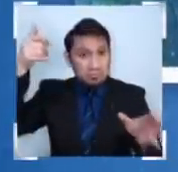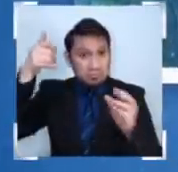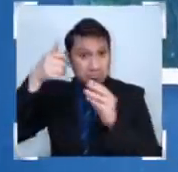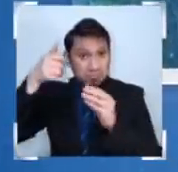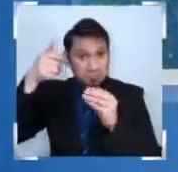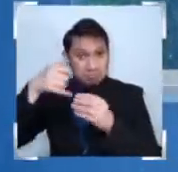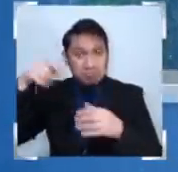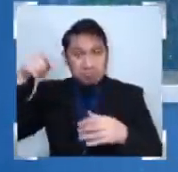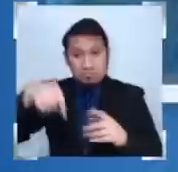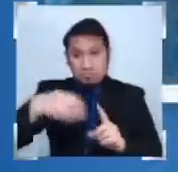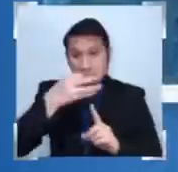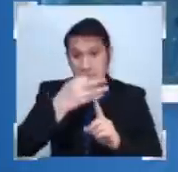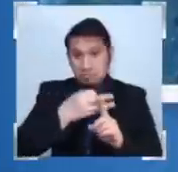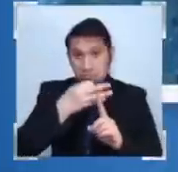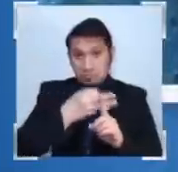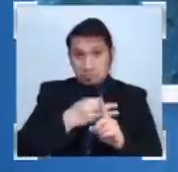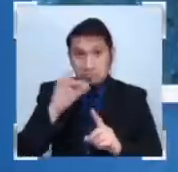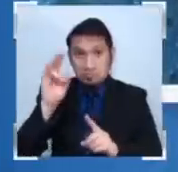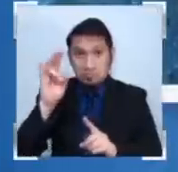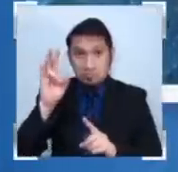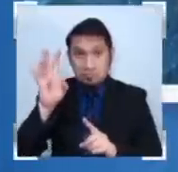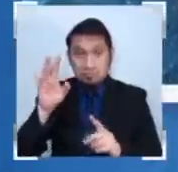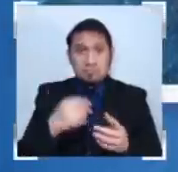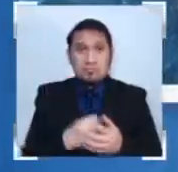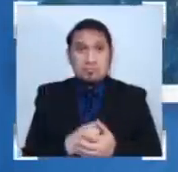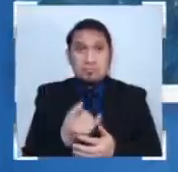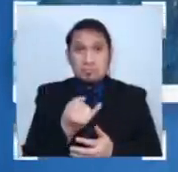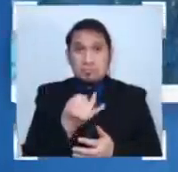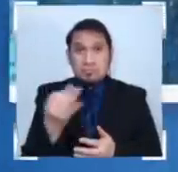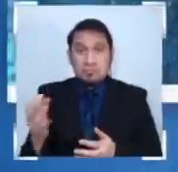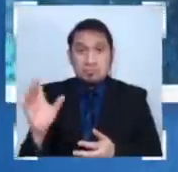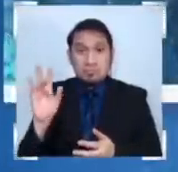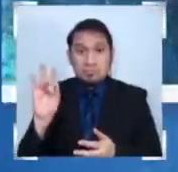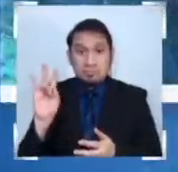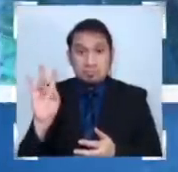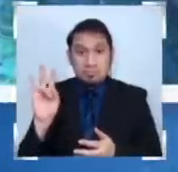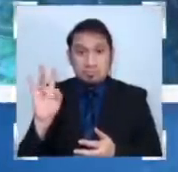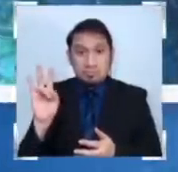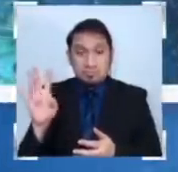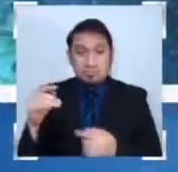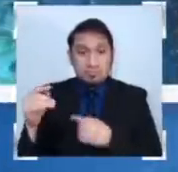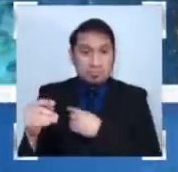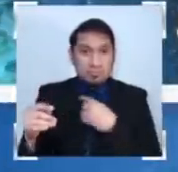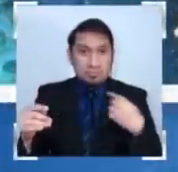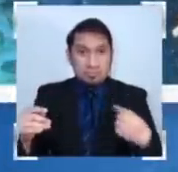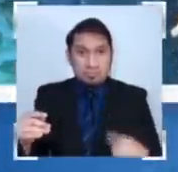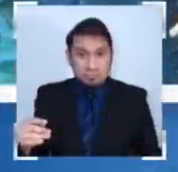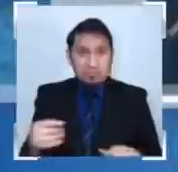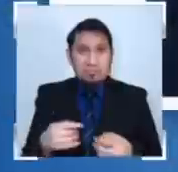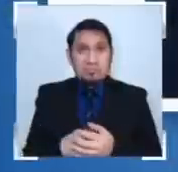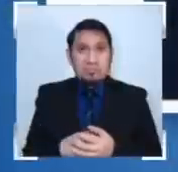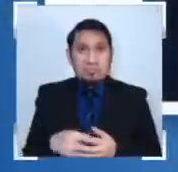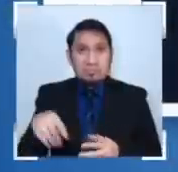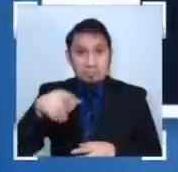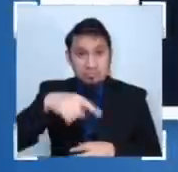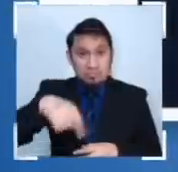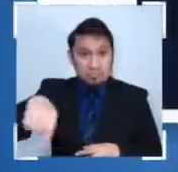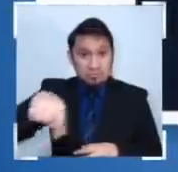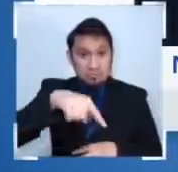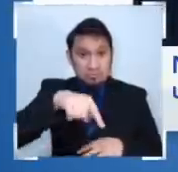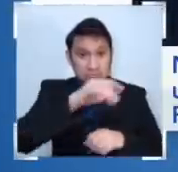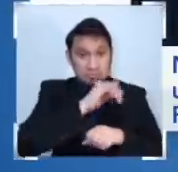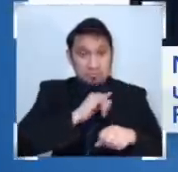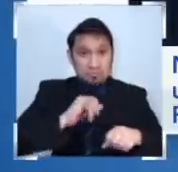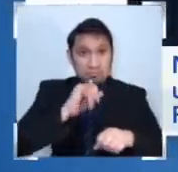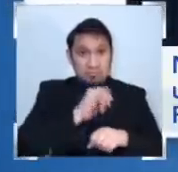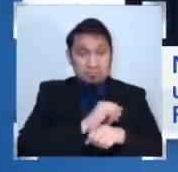February 17 ang hindi bababa sa 17 Chinese militia ships na umaaligid sa Pag-asa Island at 68 naman